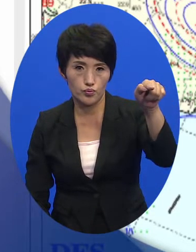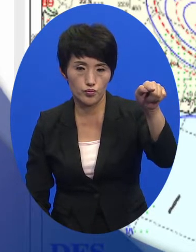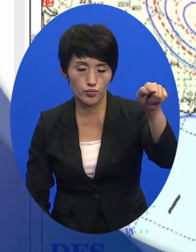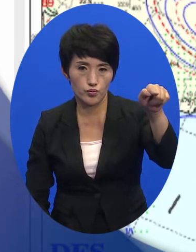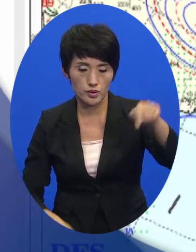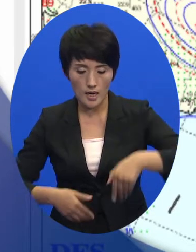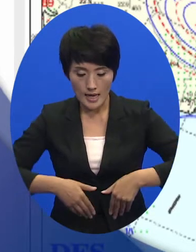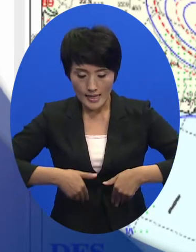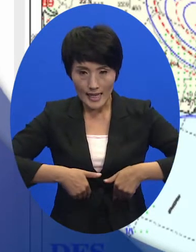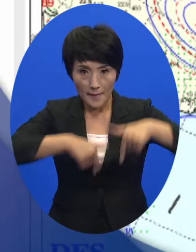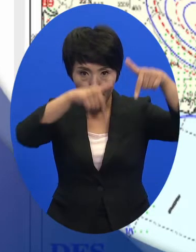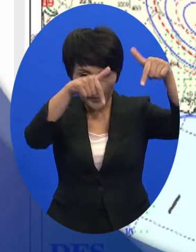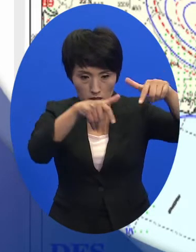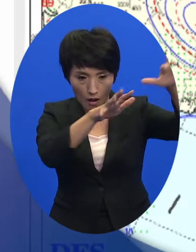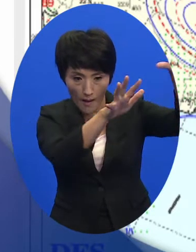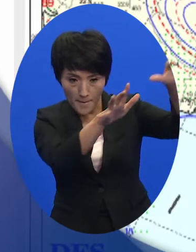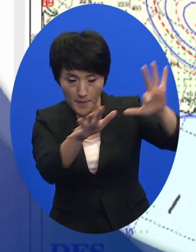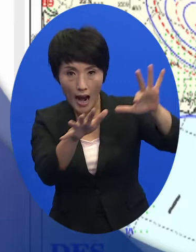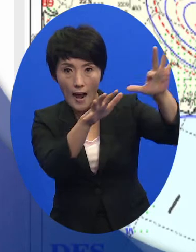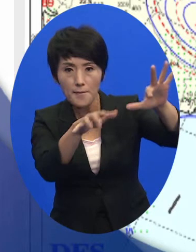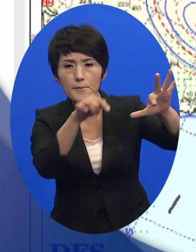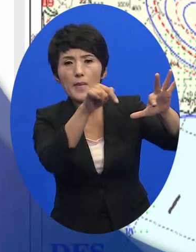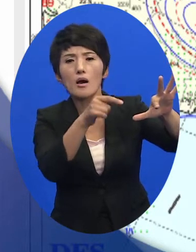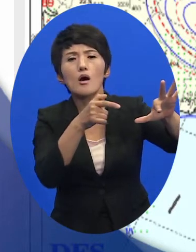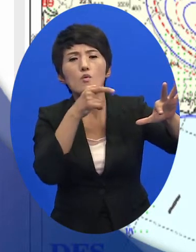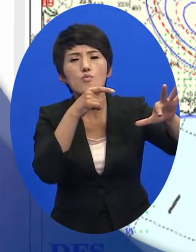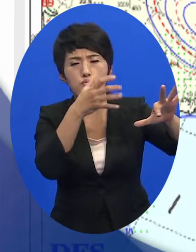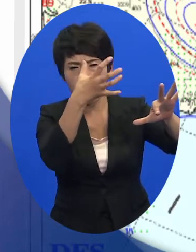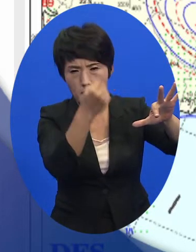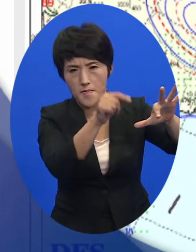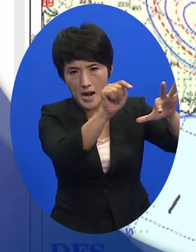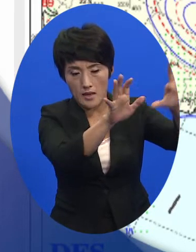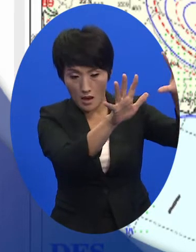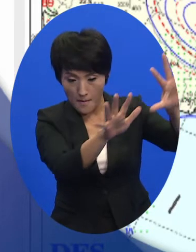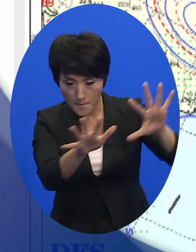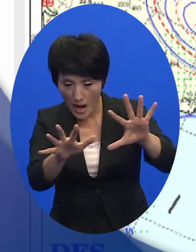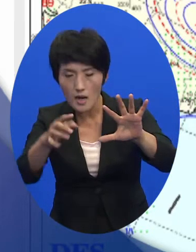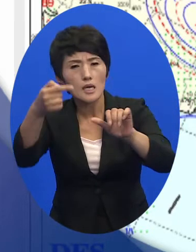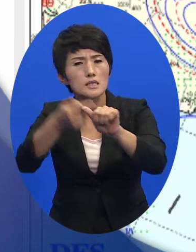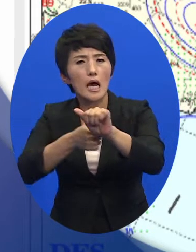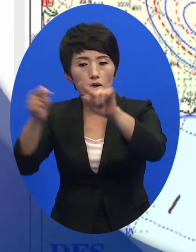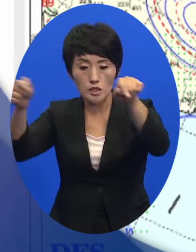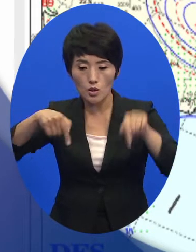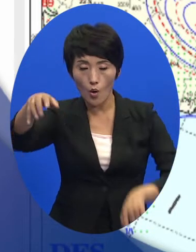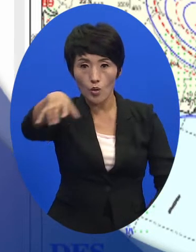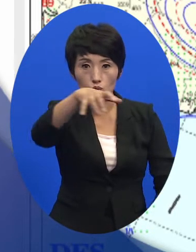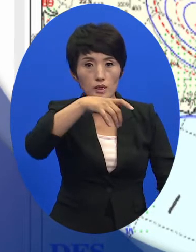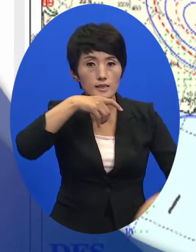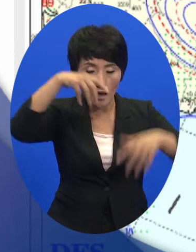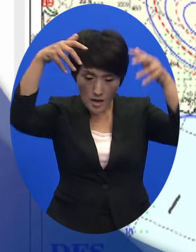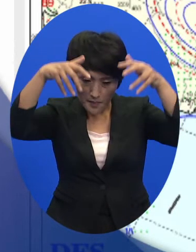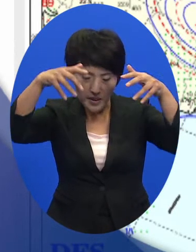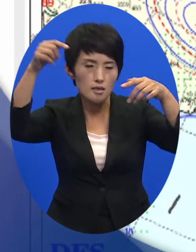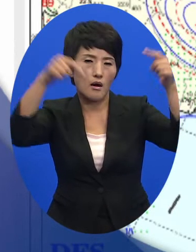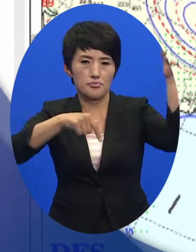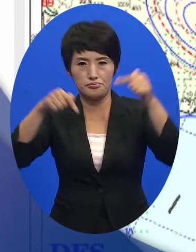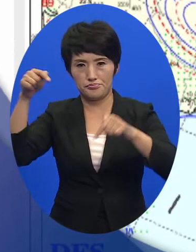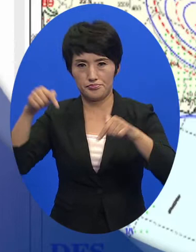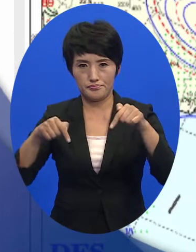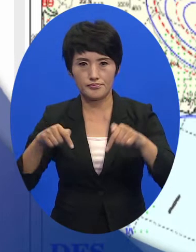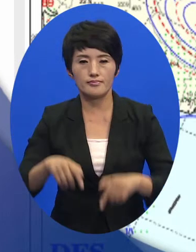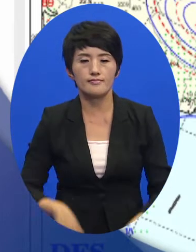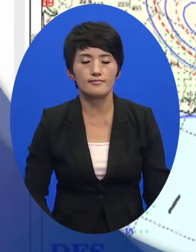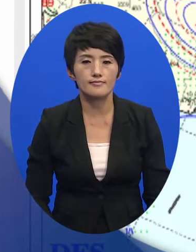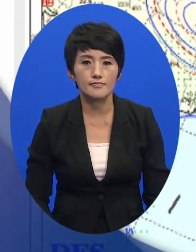강한 남 설 을 따라서 수증기가 공급되고 있어 전국에서 다 약한 강수가 이어지고 있습니다